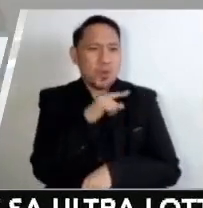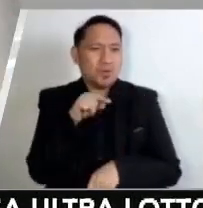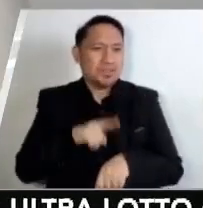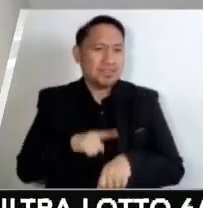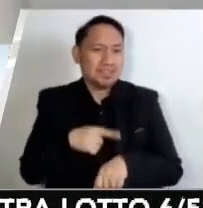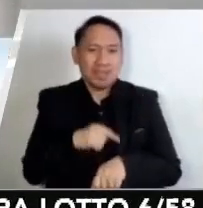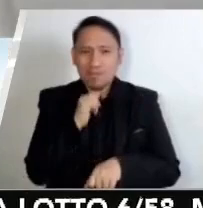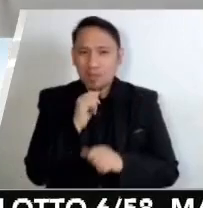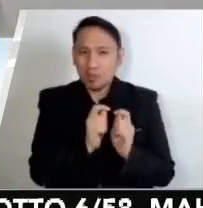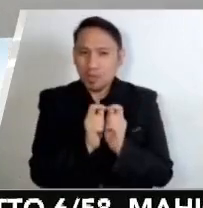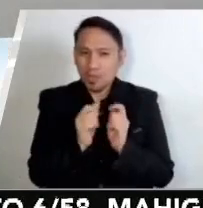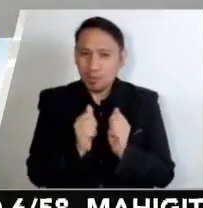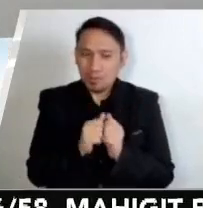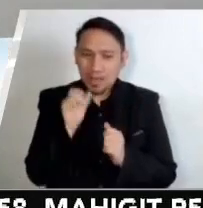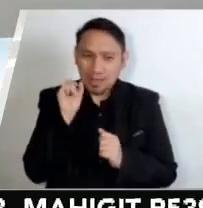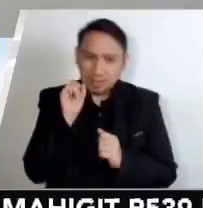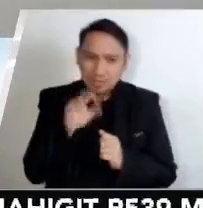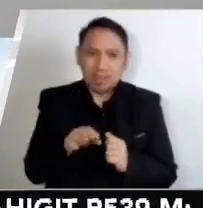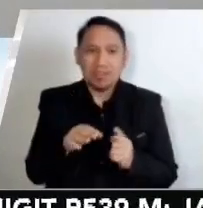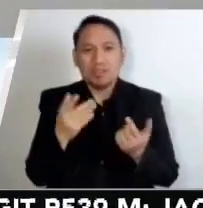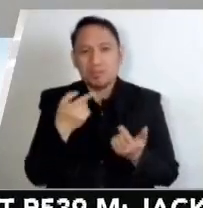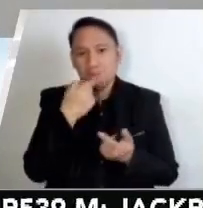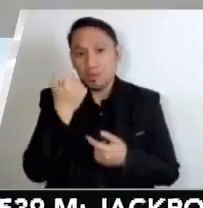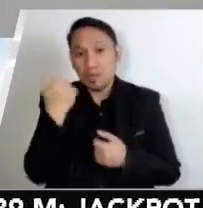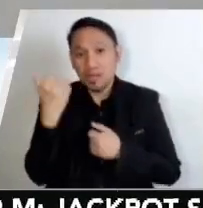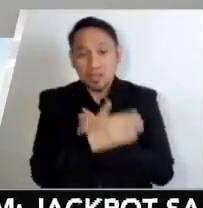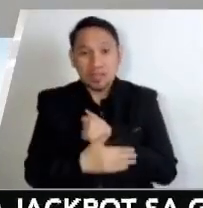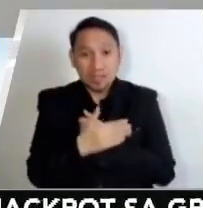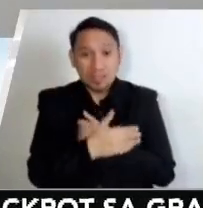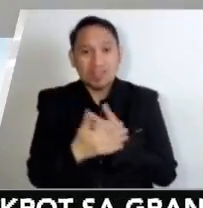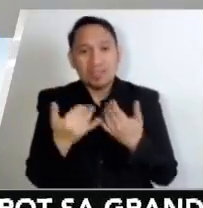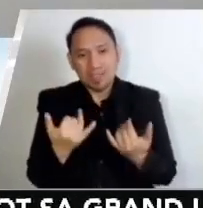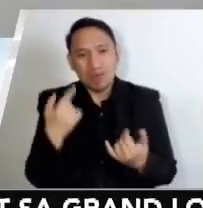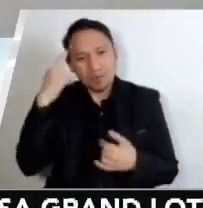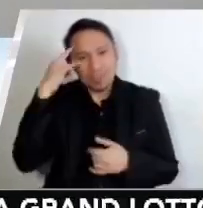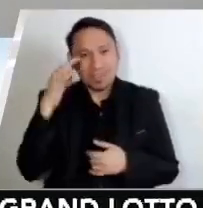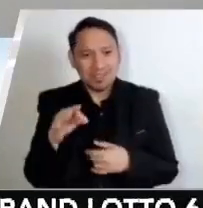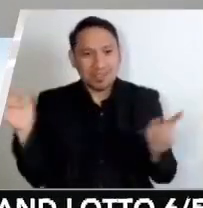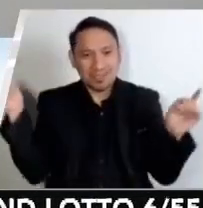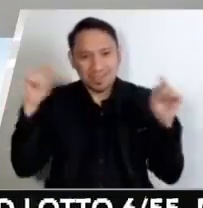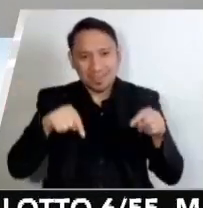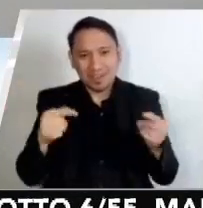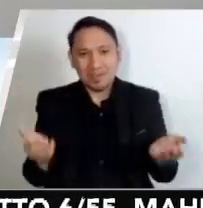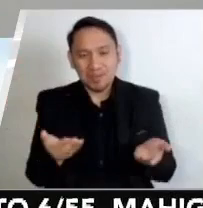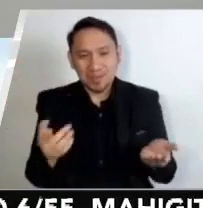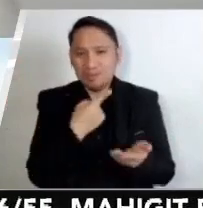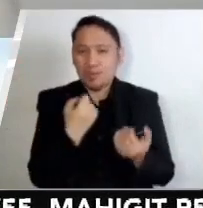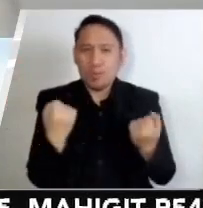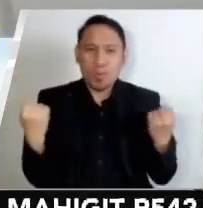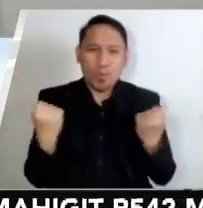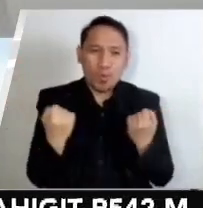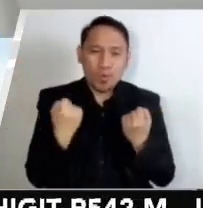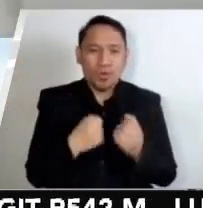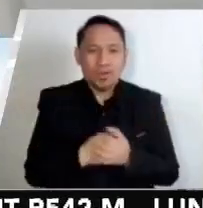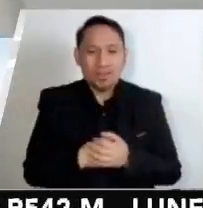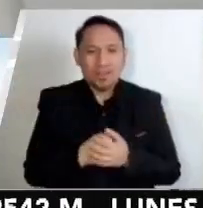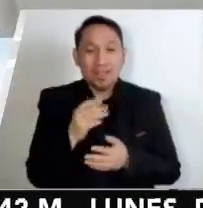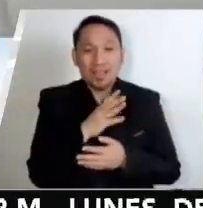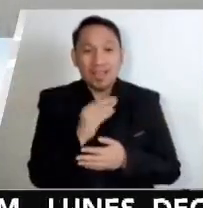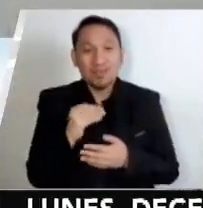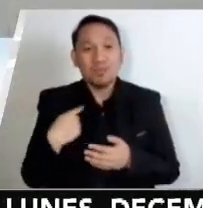dahil galing siya ng abroad. Napili namin dito kasi malamig ang lugar. Saka gusto namin